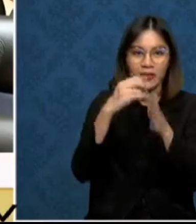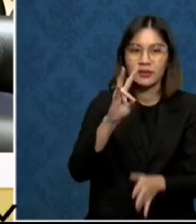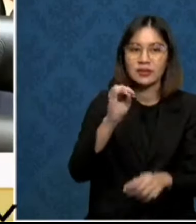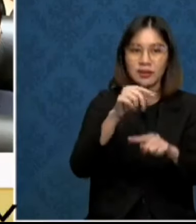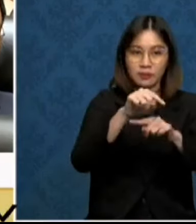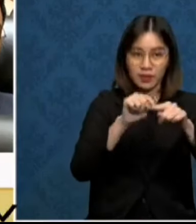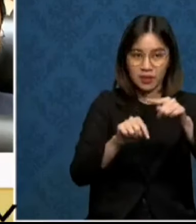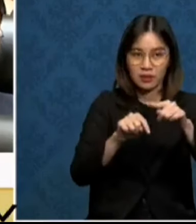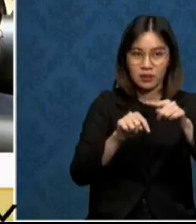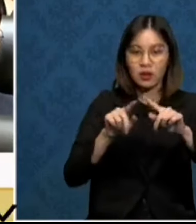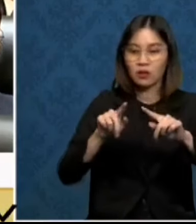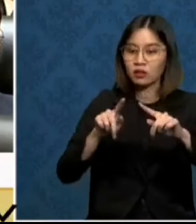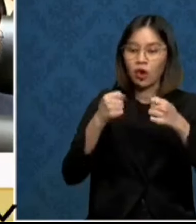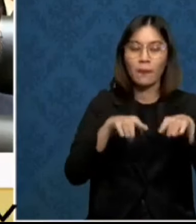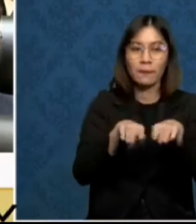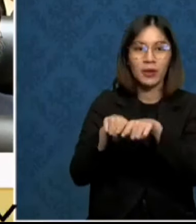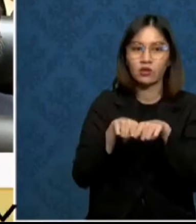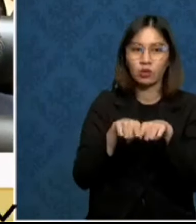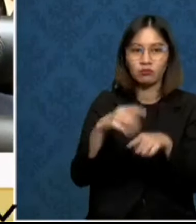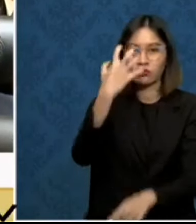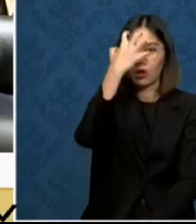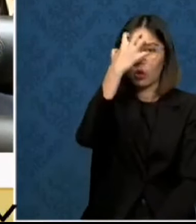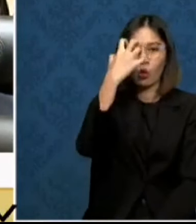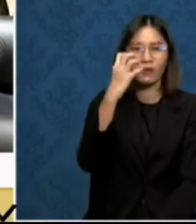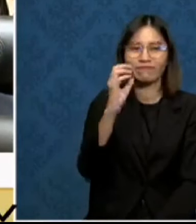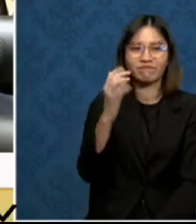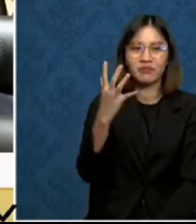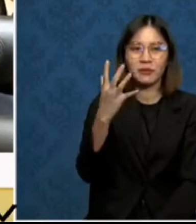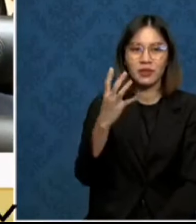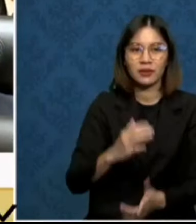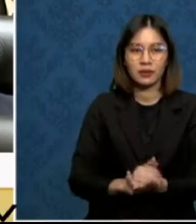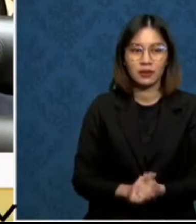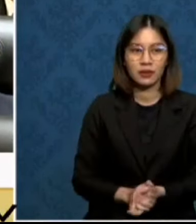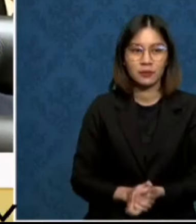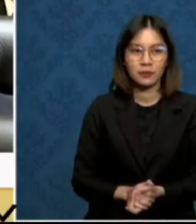ๆตอบตรงกันว่าไม่โกรธเลย